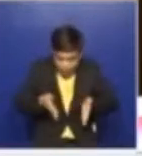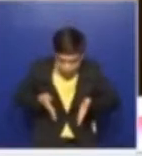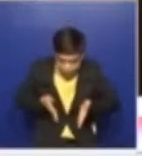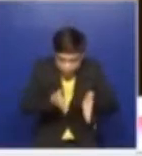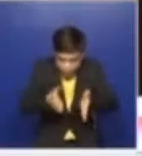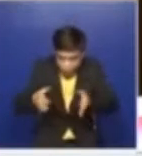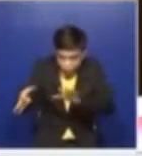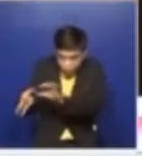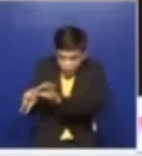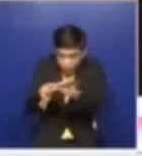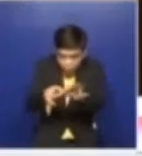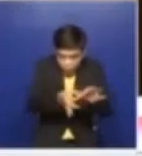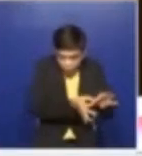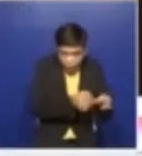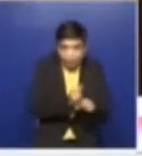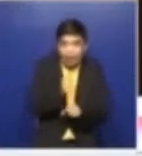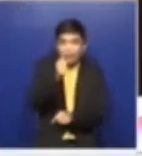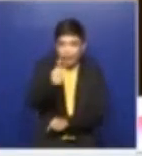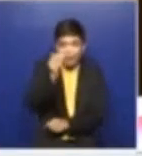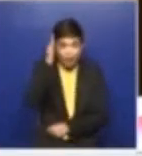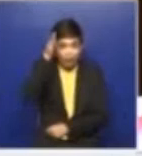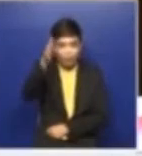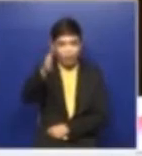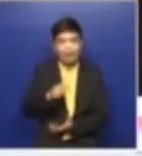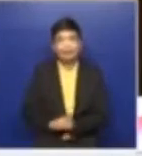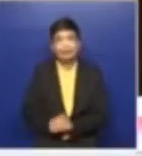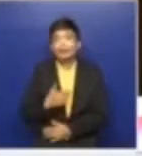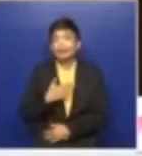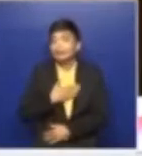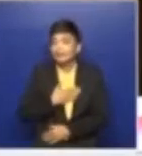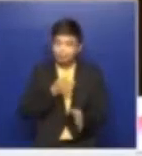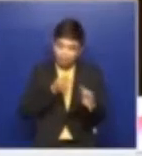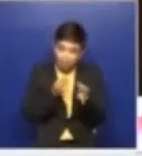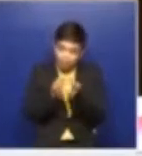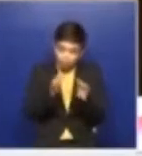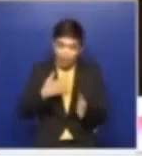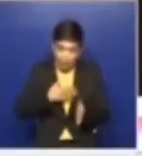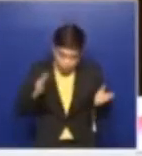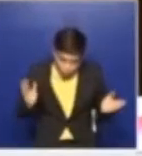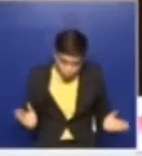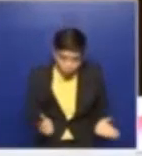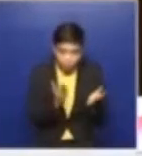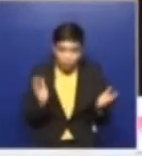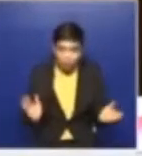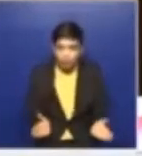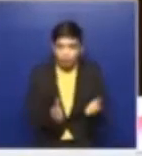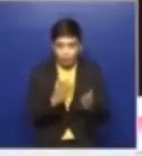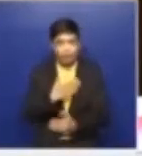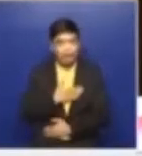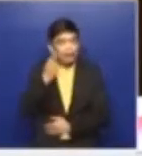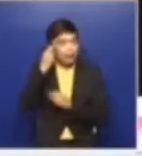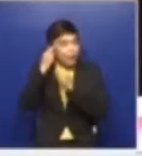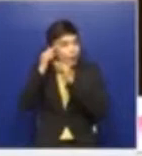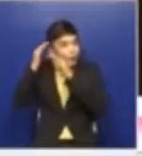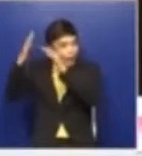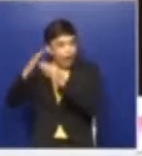ตดังนั้นสิ่งที่ดิฉันได้อภิปรายร่วมสนับสนุนมาในครั้งนี้ดิฉันหวังว่า